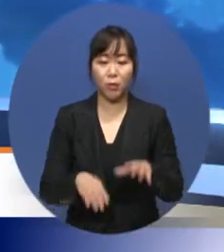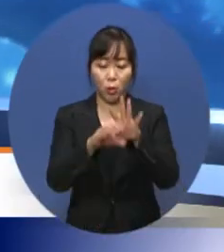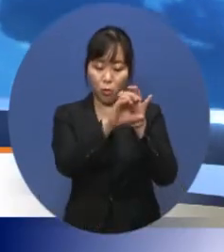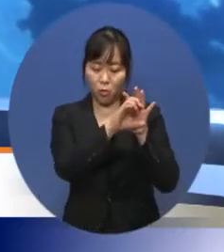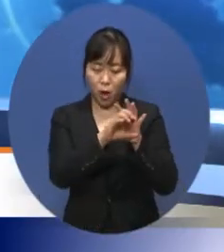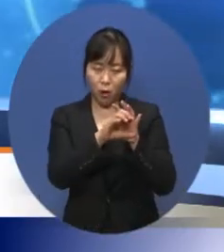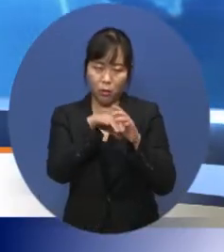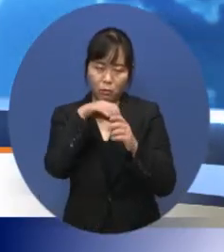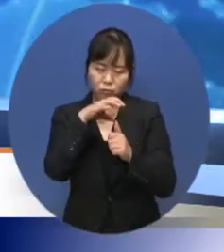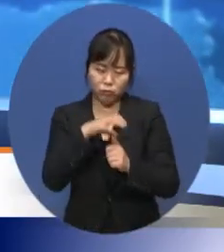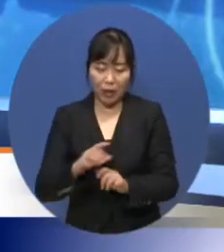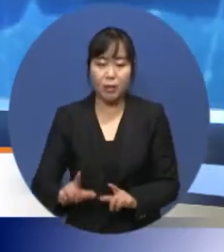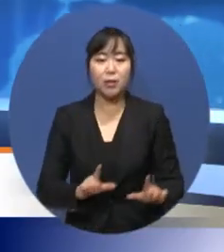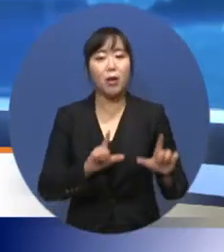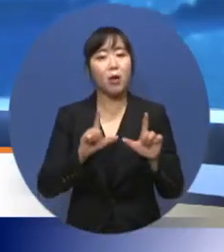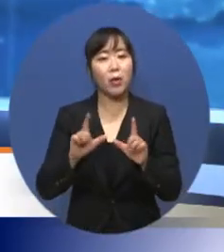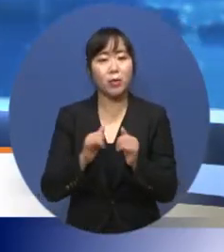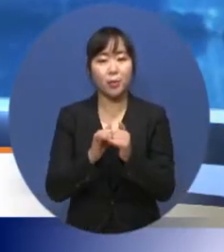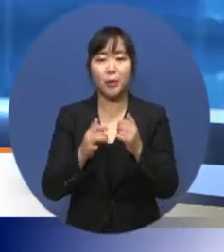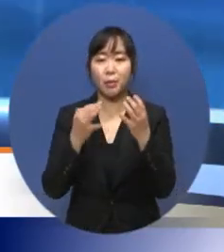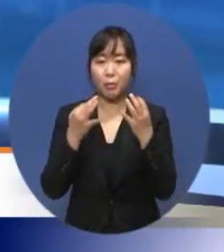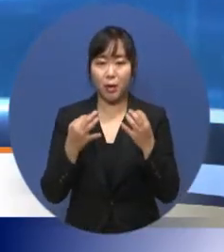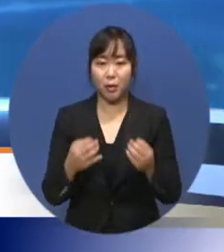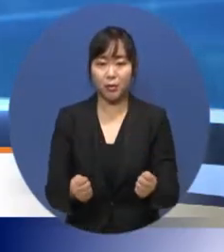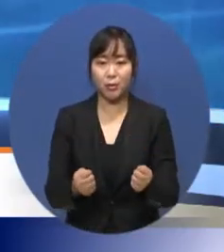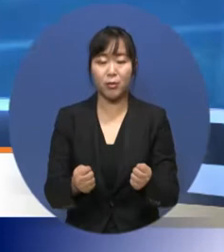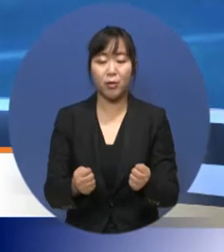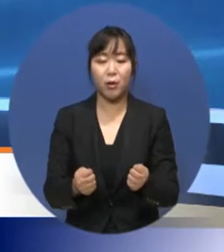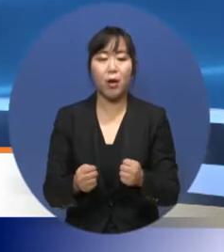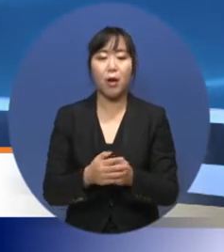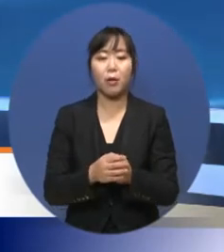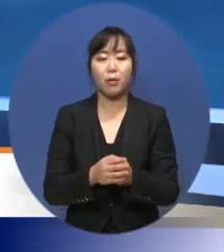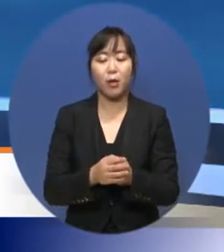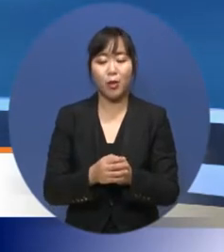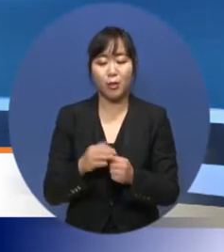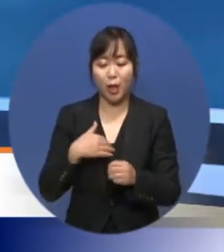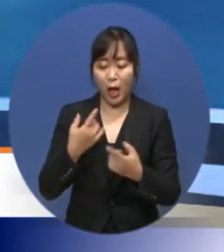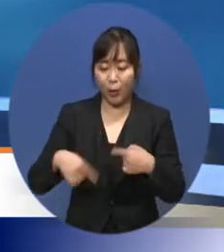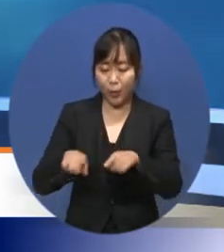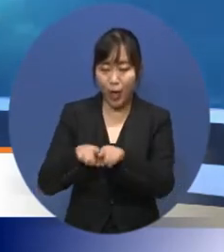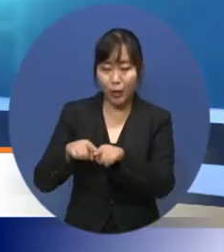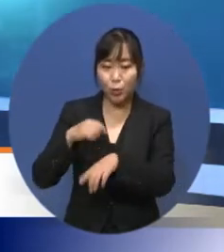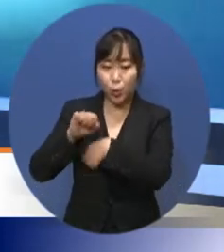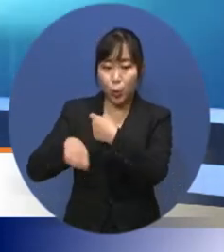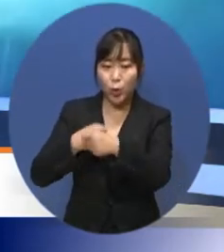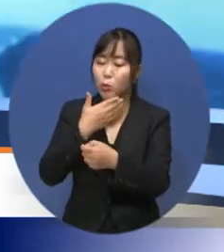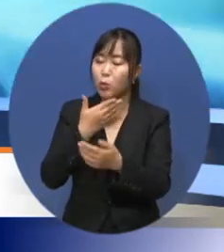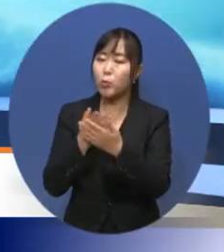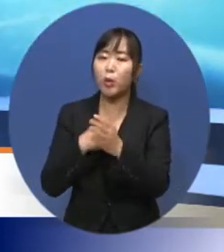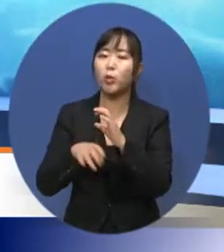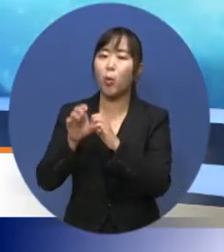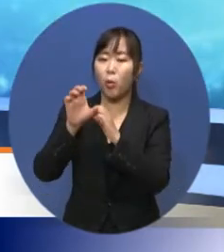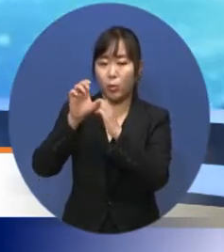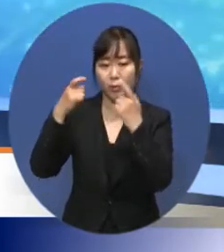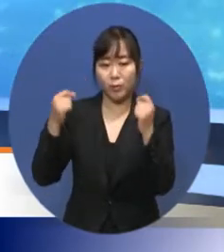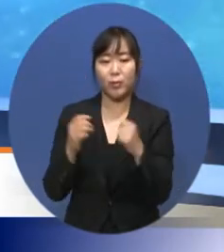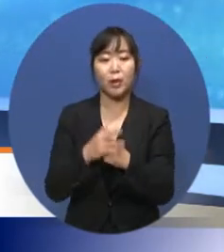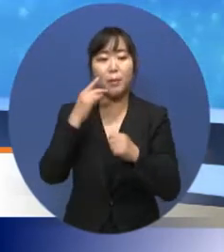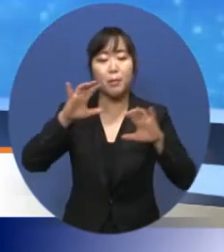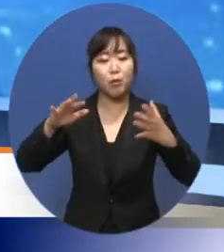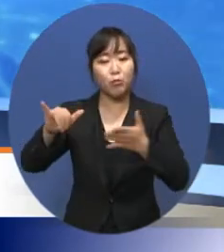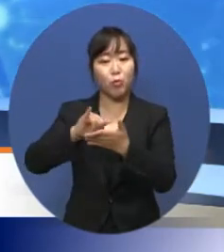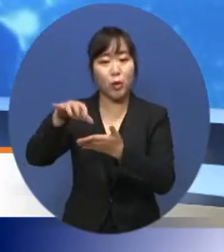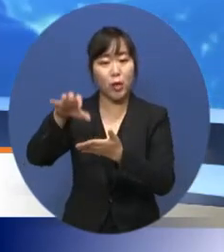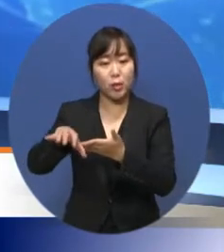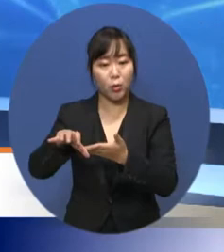코로나19로 고립된 생활을 하는 사람들이 많아지면서 반려동물의 소중함이 더욱 부각되고 있는데요. 미국